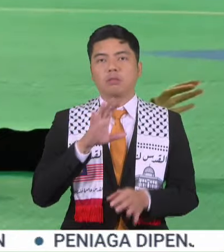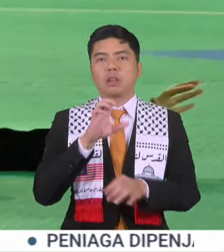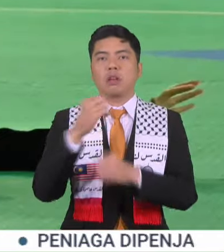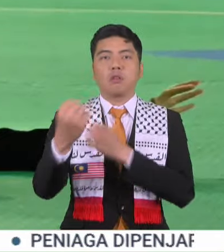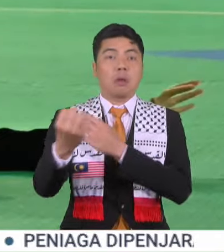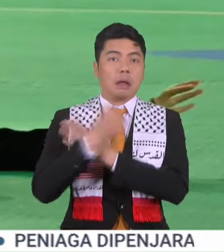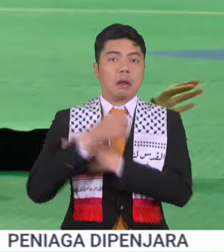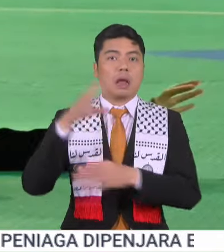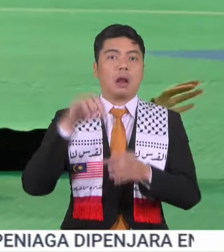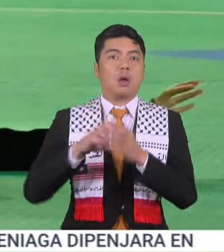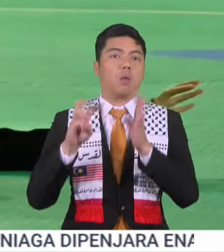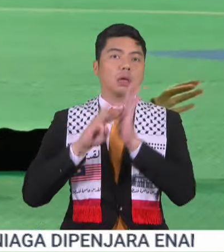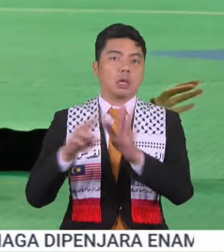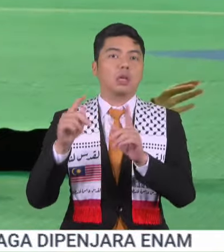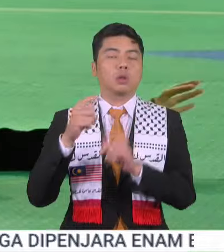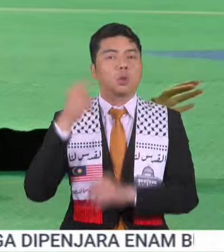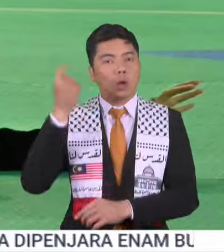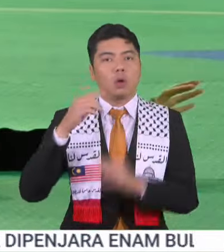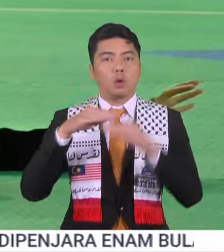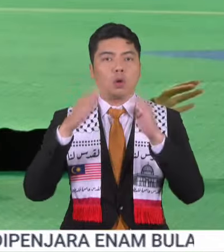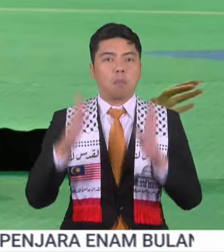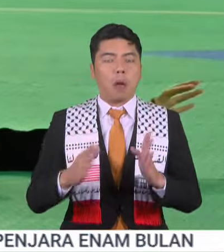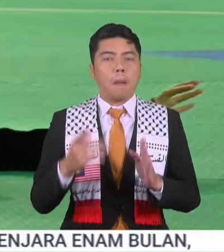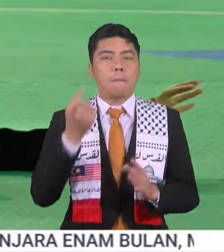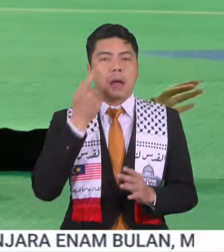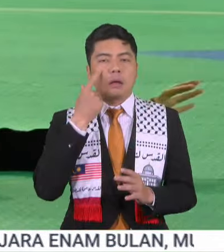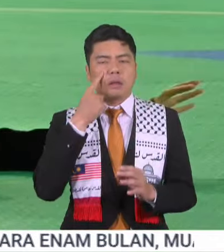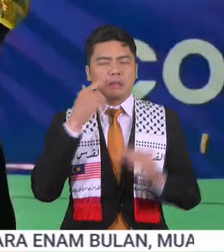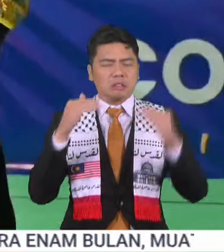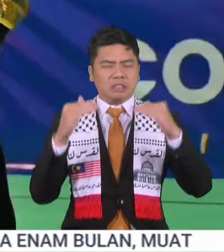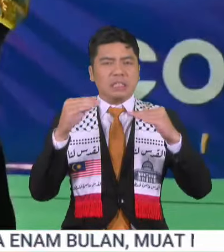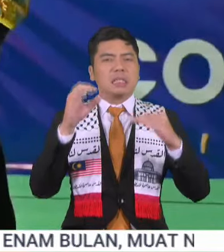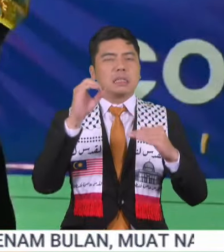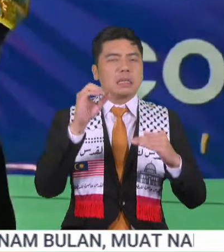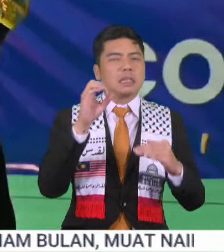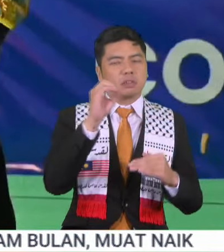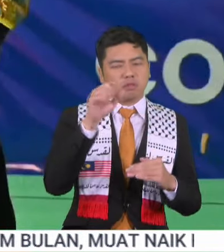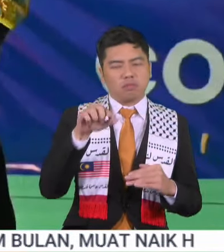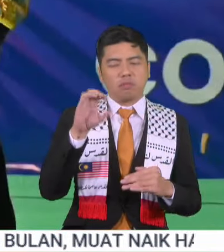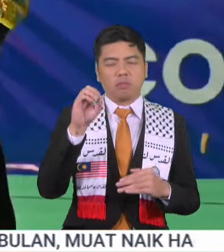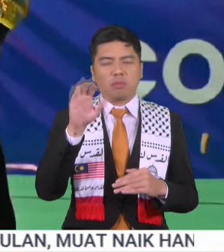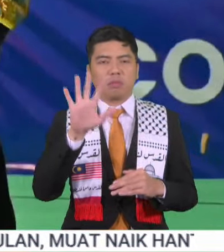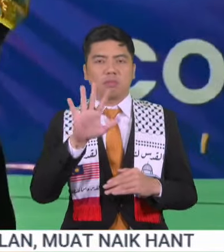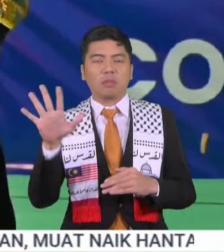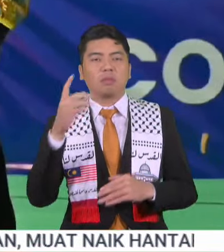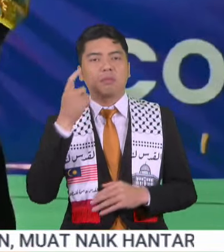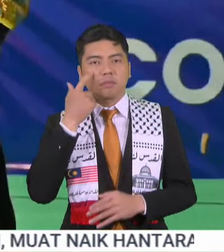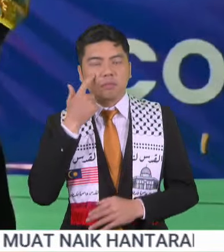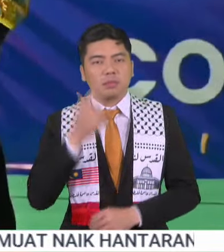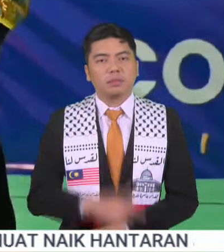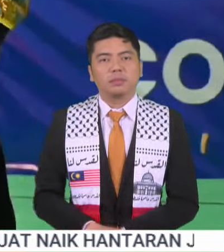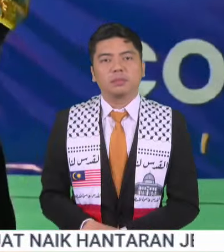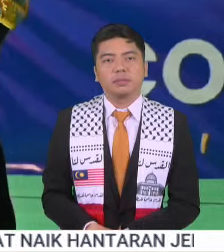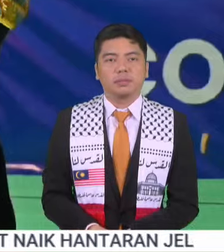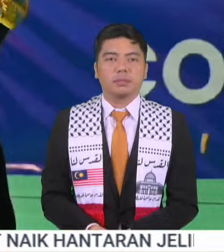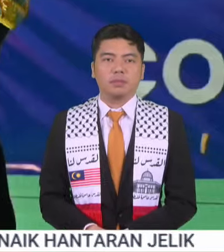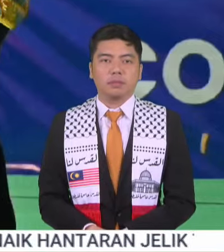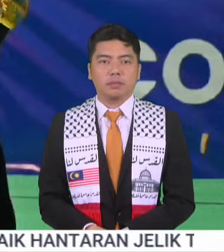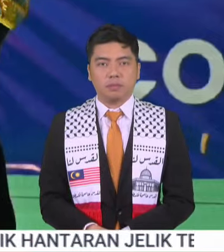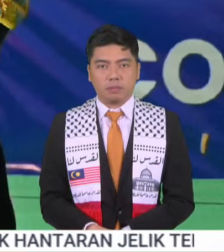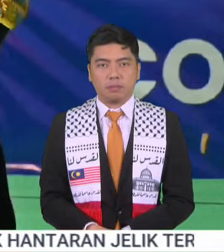putra kepada wakil tuan rumah Amigos dengan perbezaan tipis 0.055 mata.